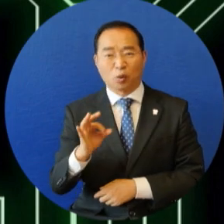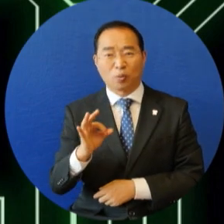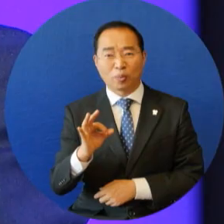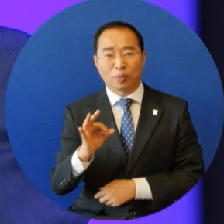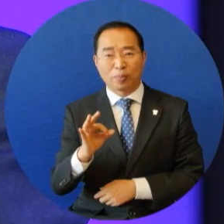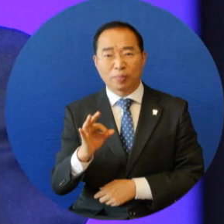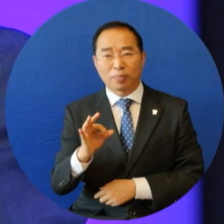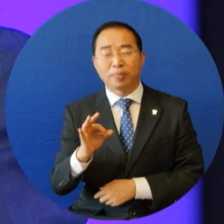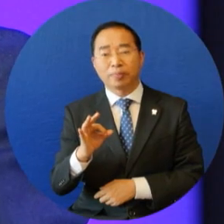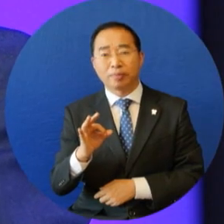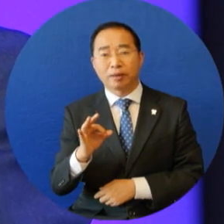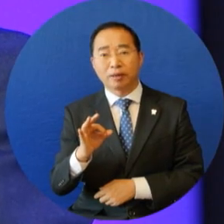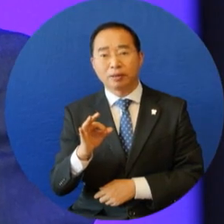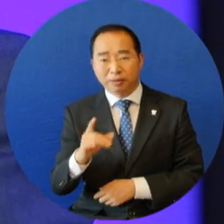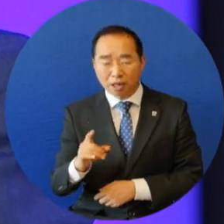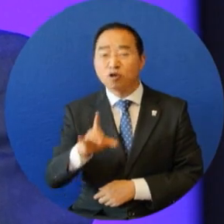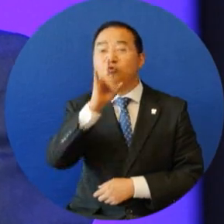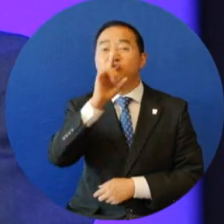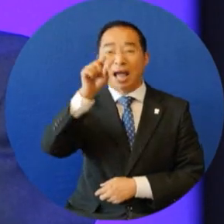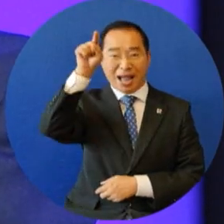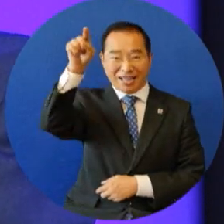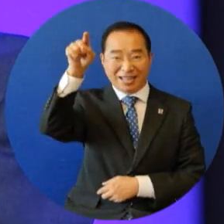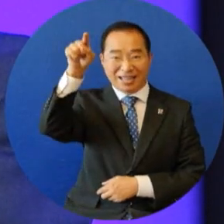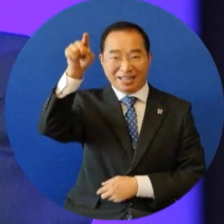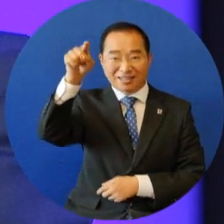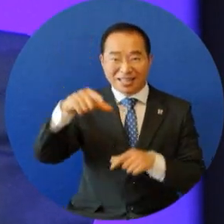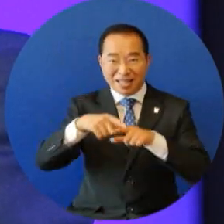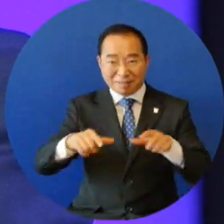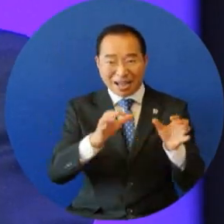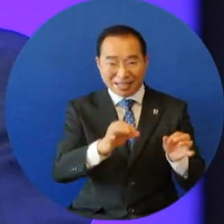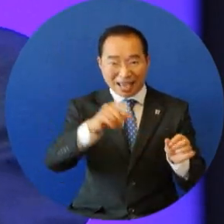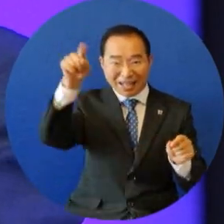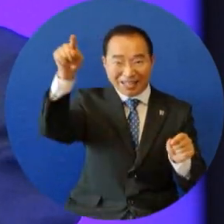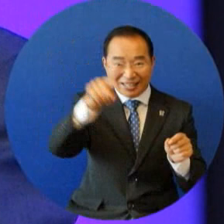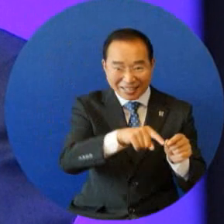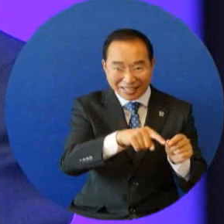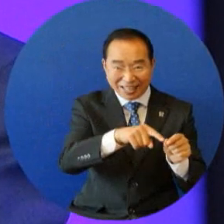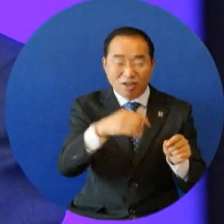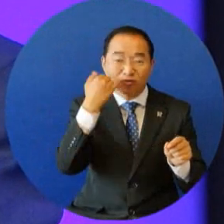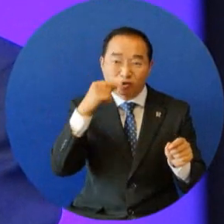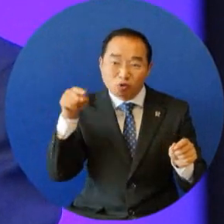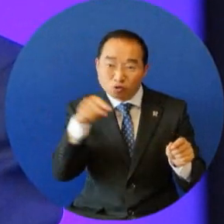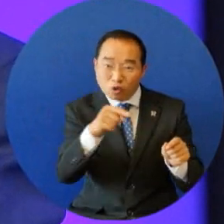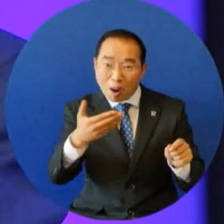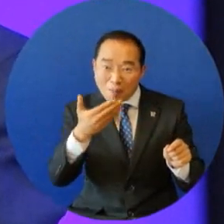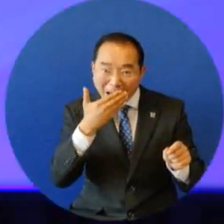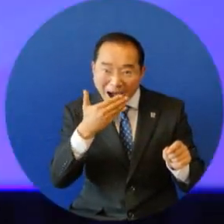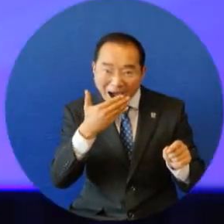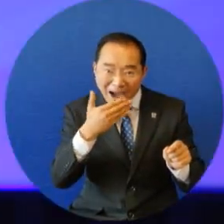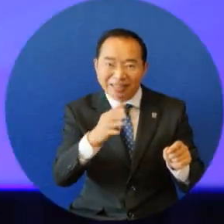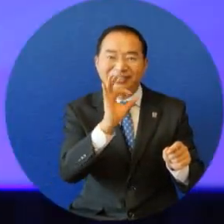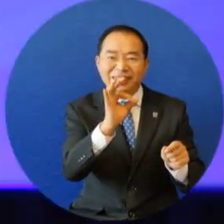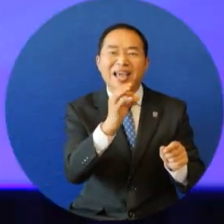즉 중앙은행으로부터 상업은행까지 보낼 적에는 추적 가능한 디지털 화폐를 보내고